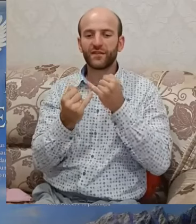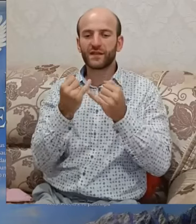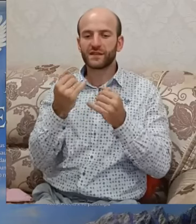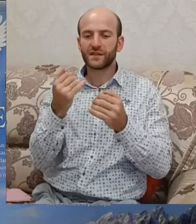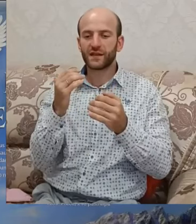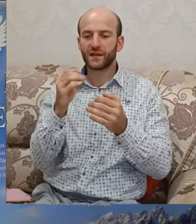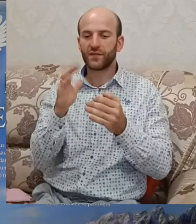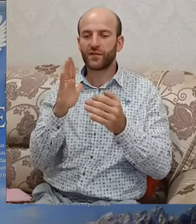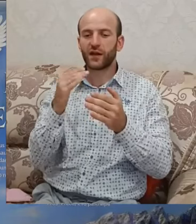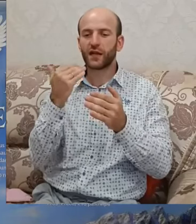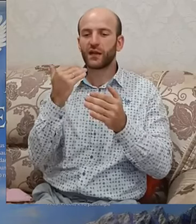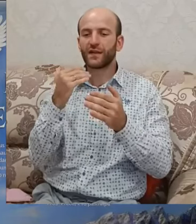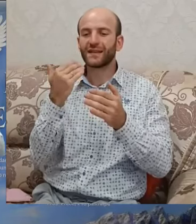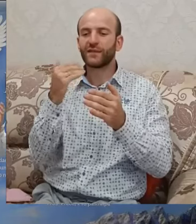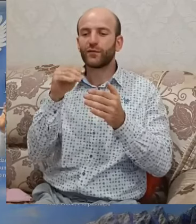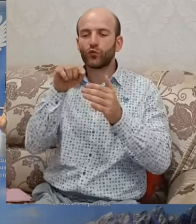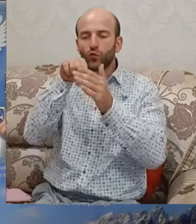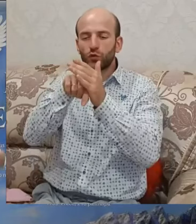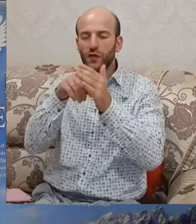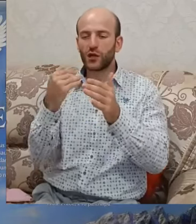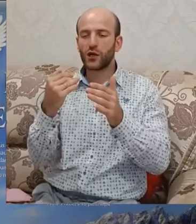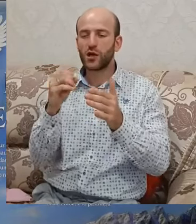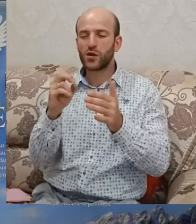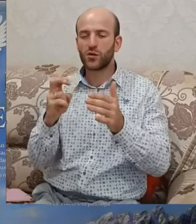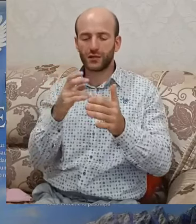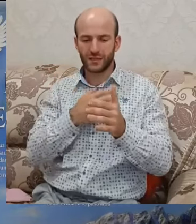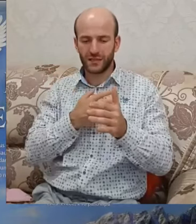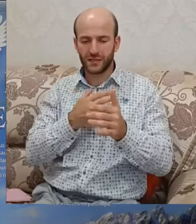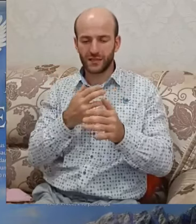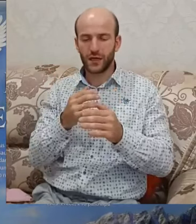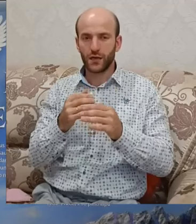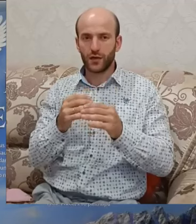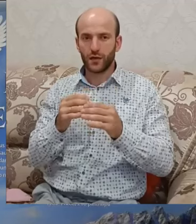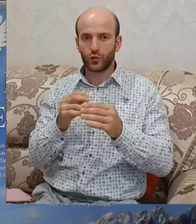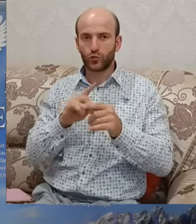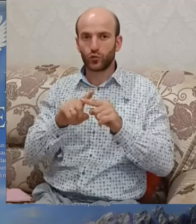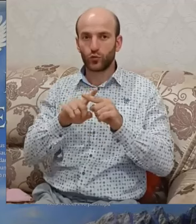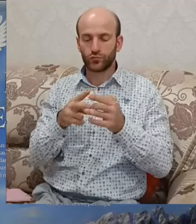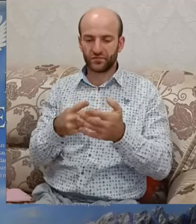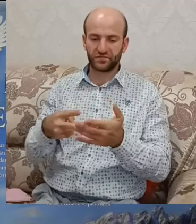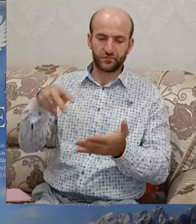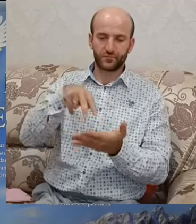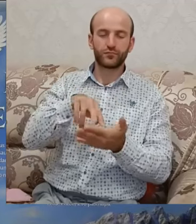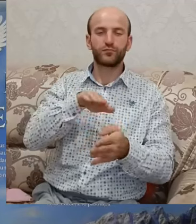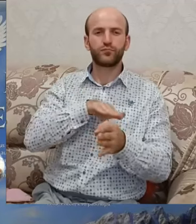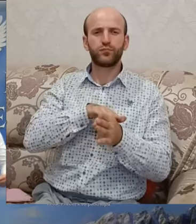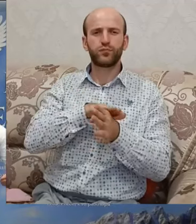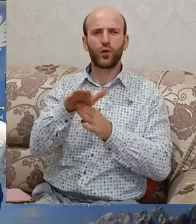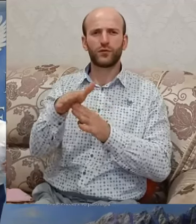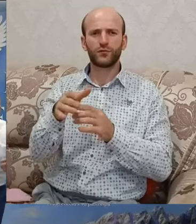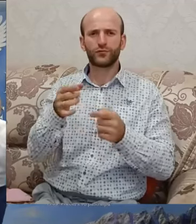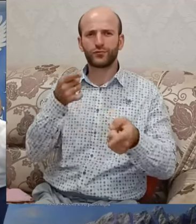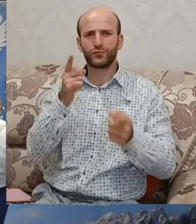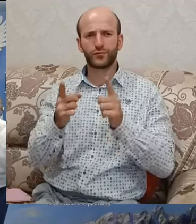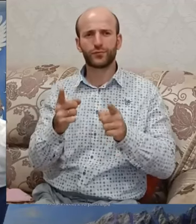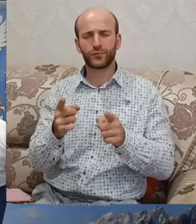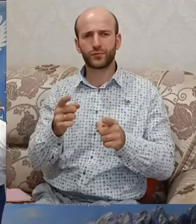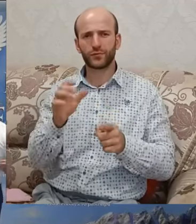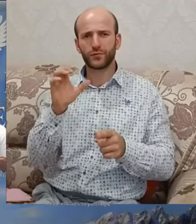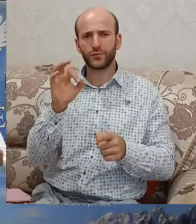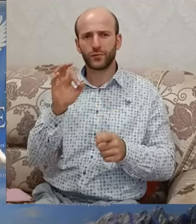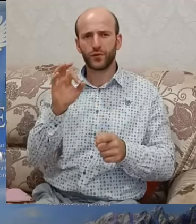pagalvokite, neskubėkite. Tobulumas. Просто спокойно подумайте, не спешите. Совершенство. Tai ne tiesiog kažkoks